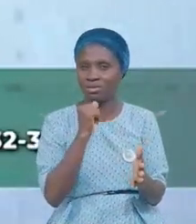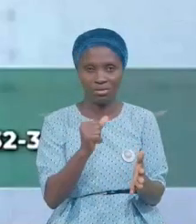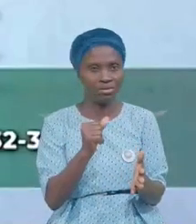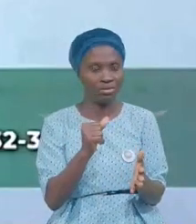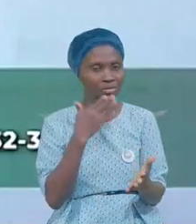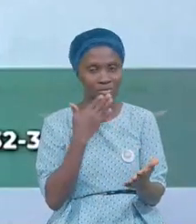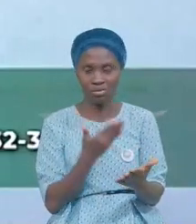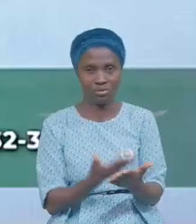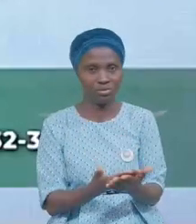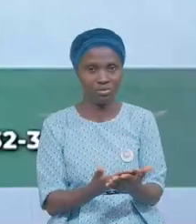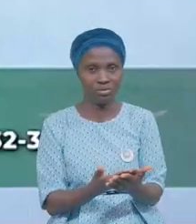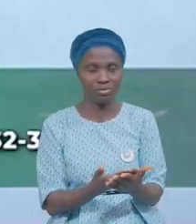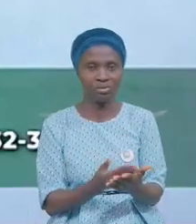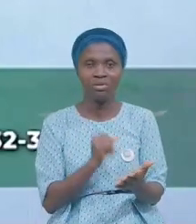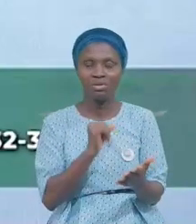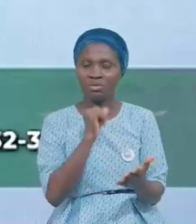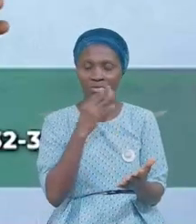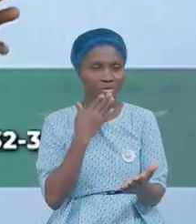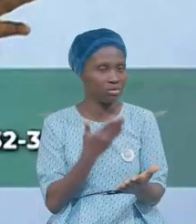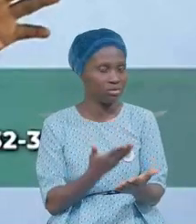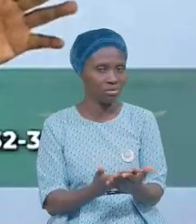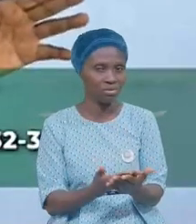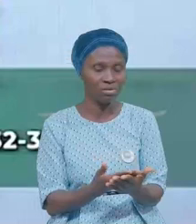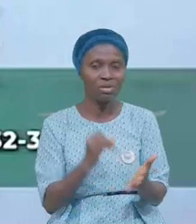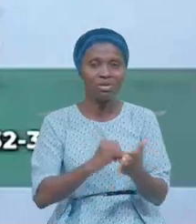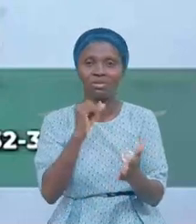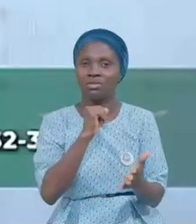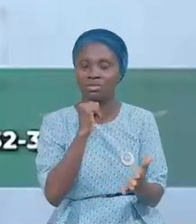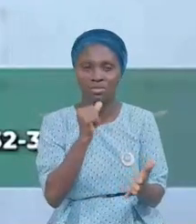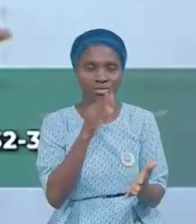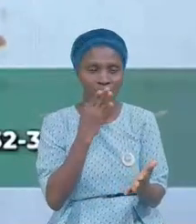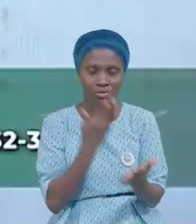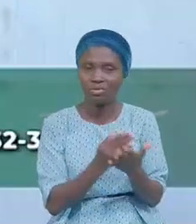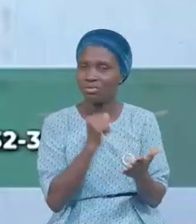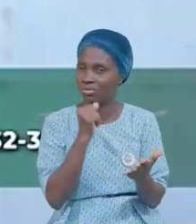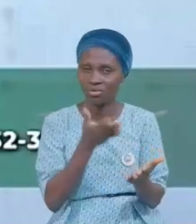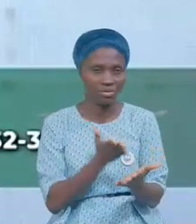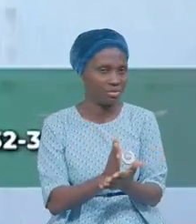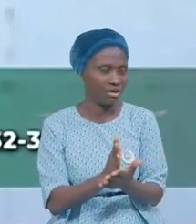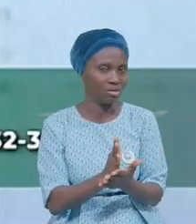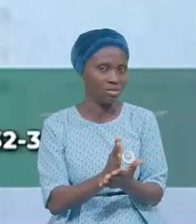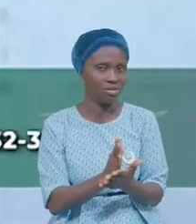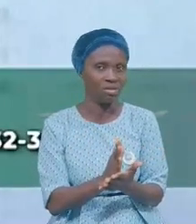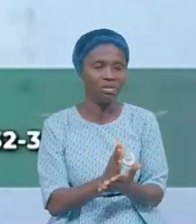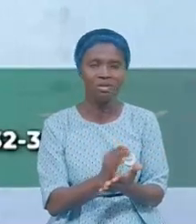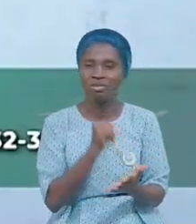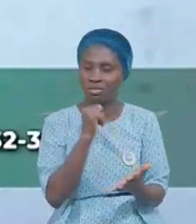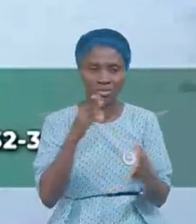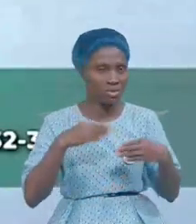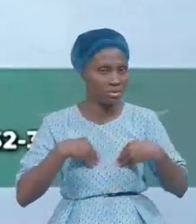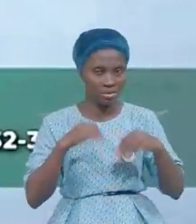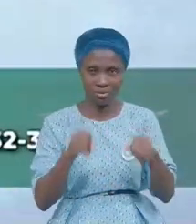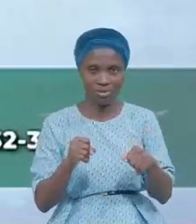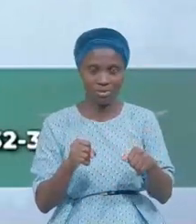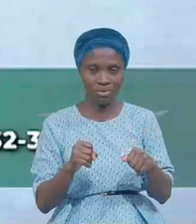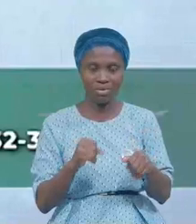pas approprié, il n'est pas juste, il n'est pas acceptable, il n'est